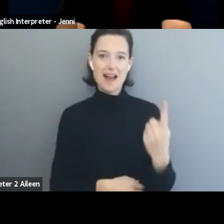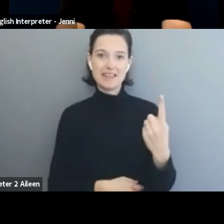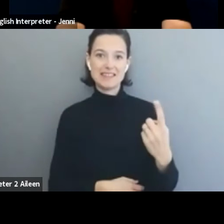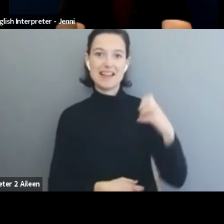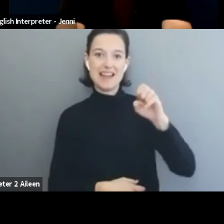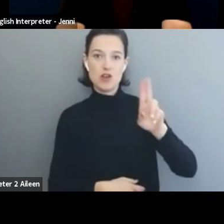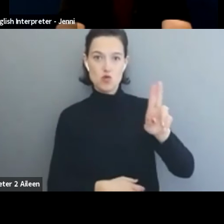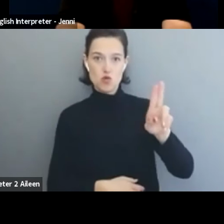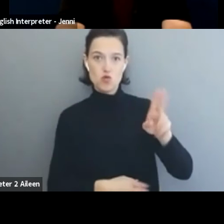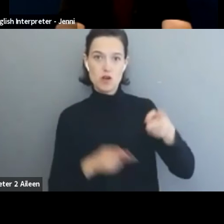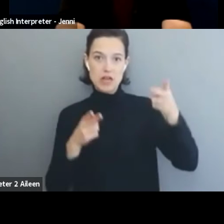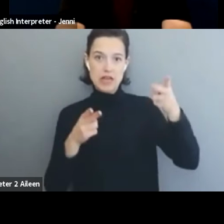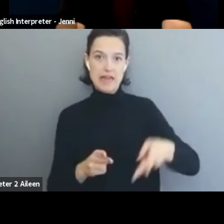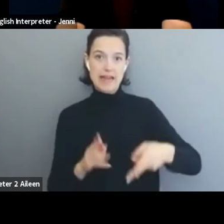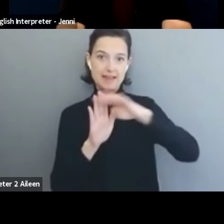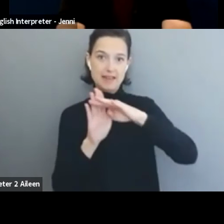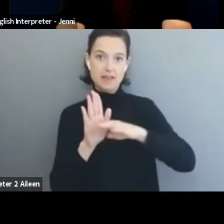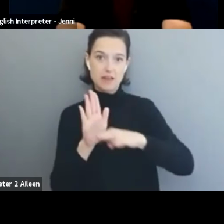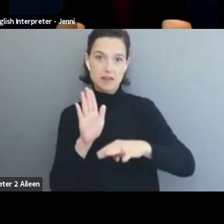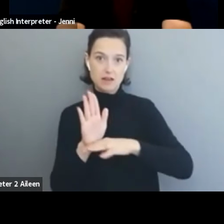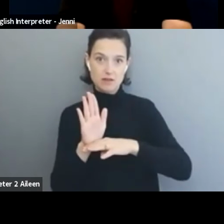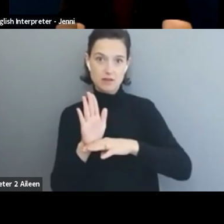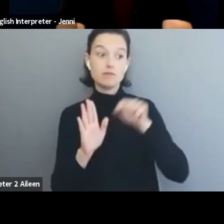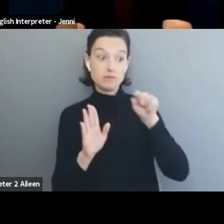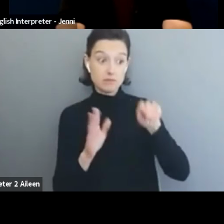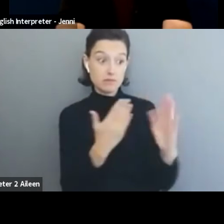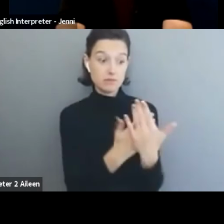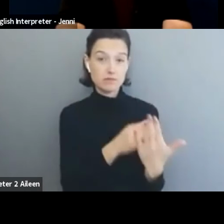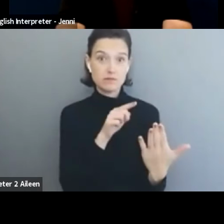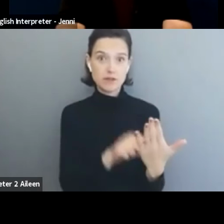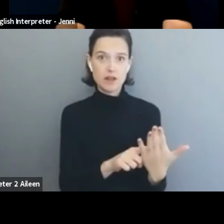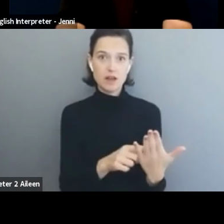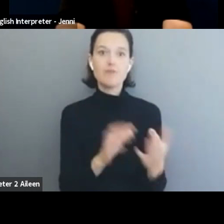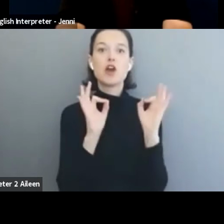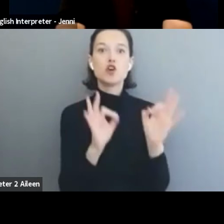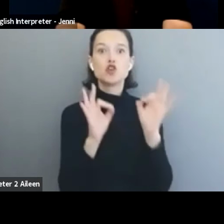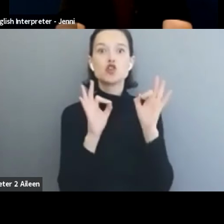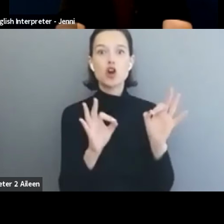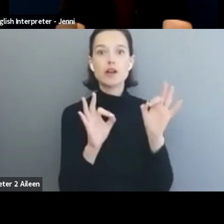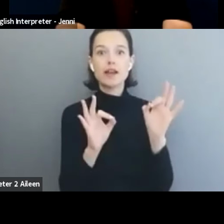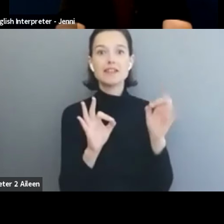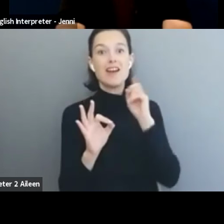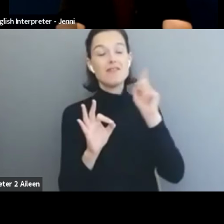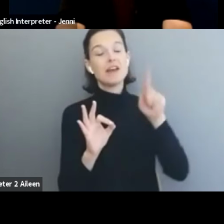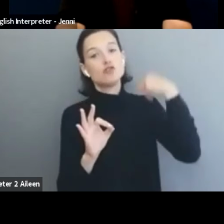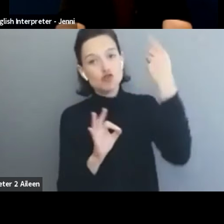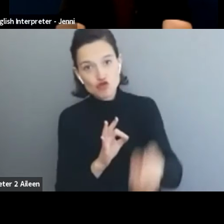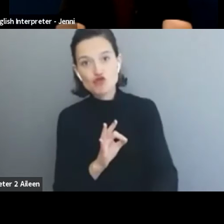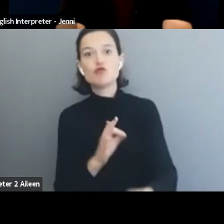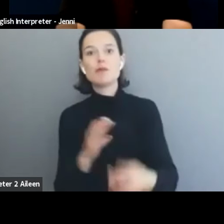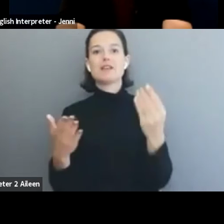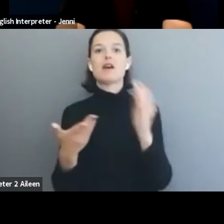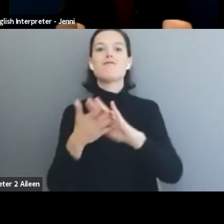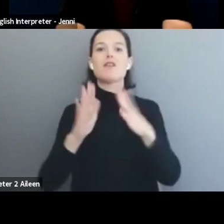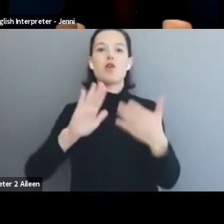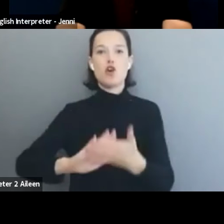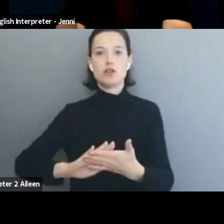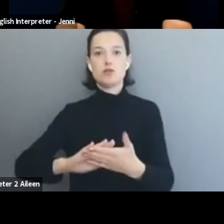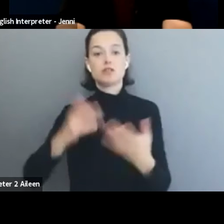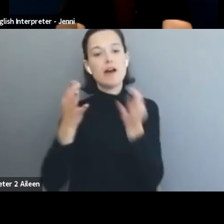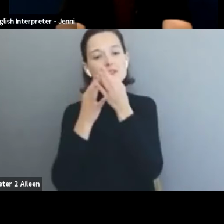worden sind, die werden auf alle Fälle dort näher konkretisiert werden. In der Verordnung auf deutscher Ebene und dann sicherlich aber auch